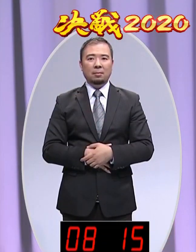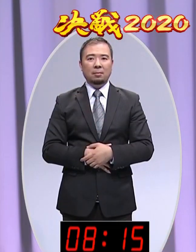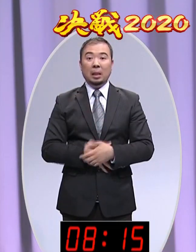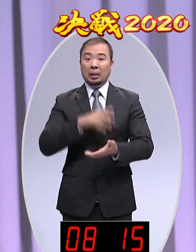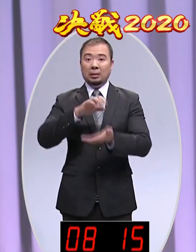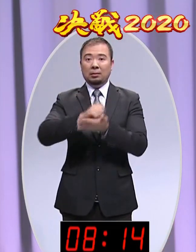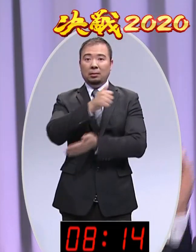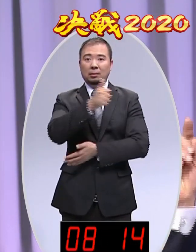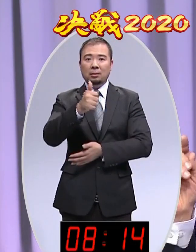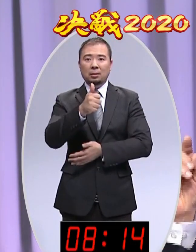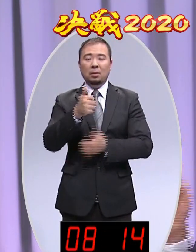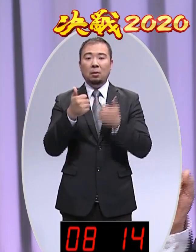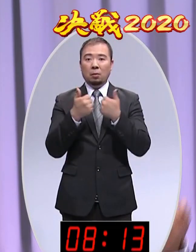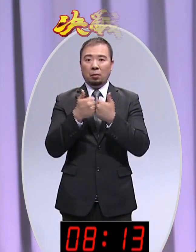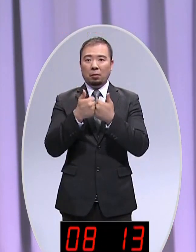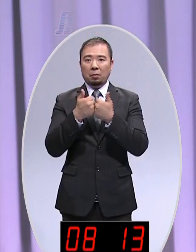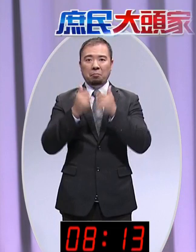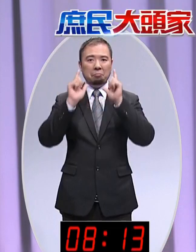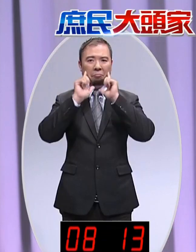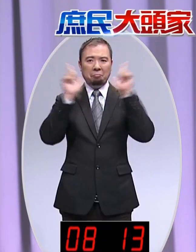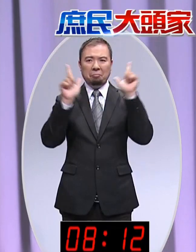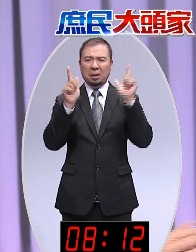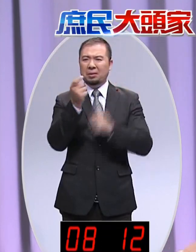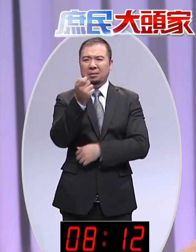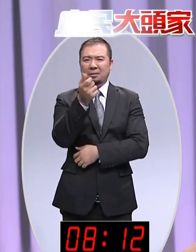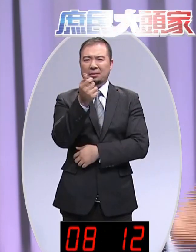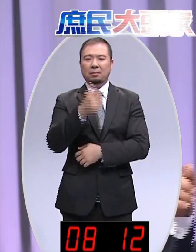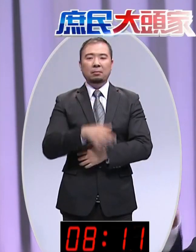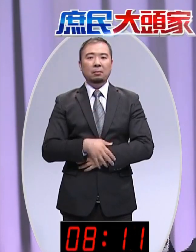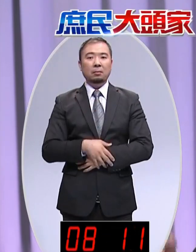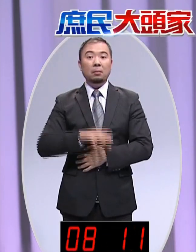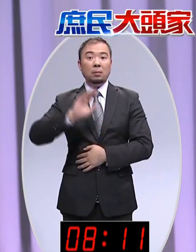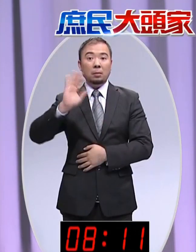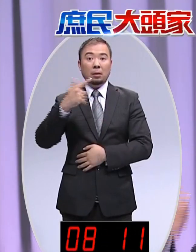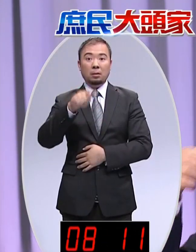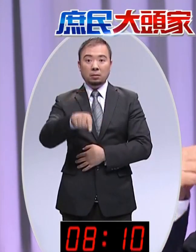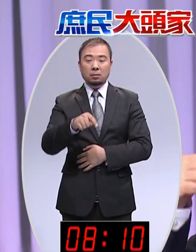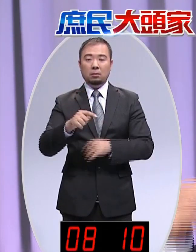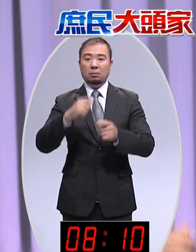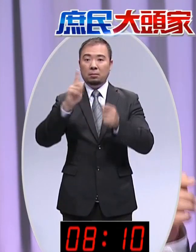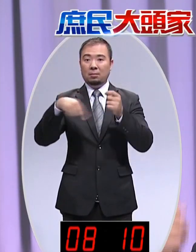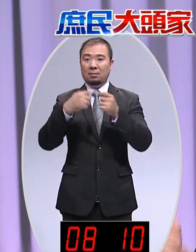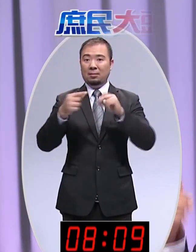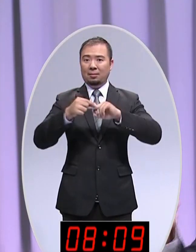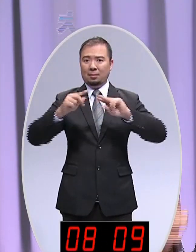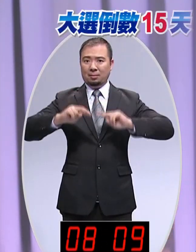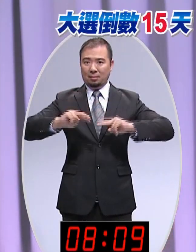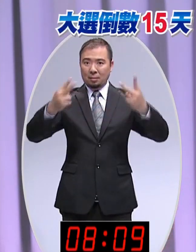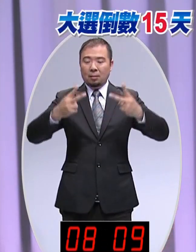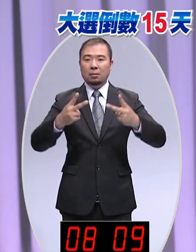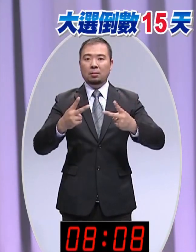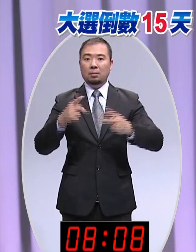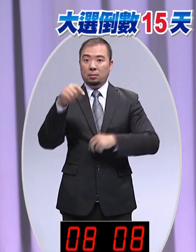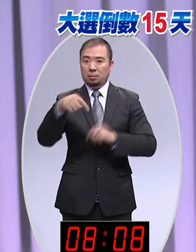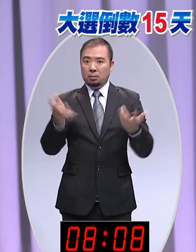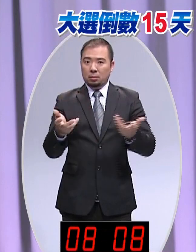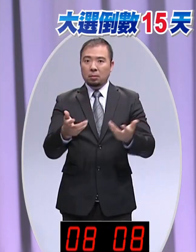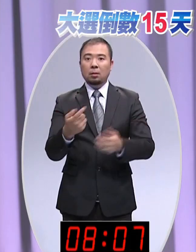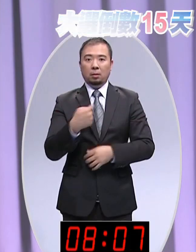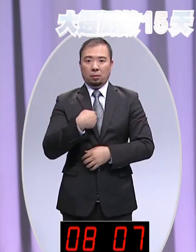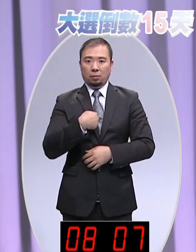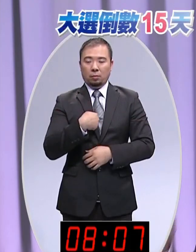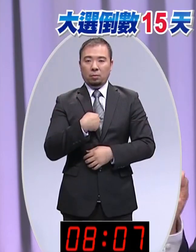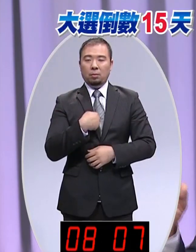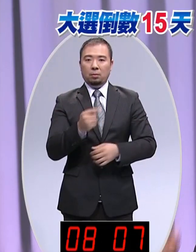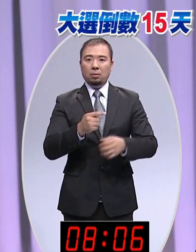会，但是为了连改，我跟我们的党团，我自己亲自到立法院，对